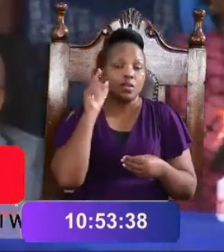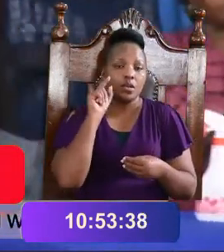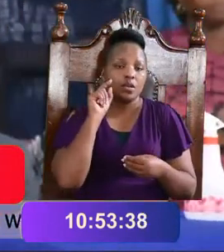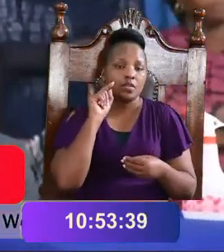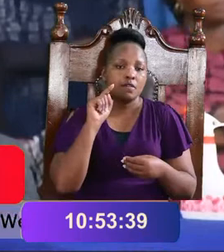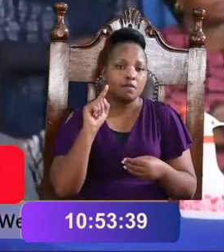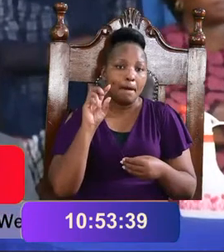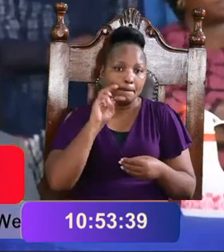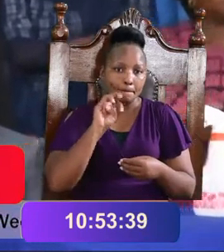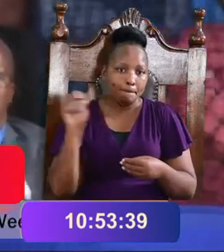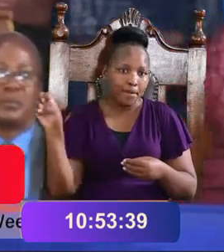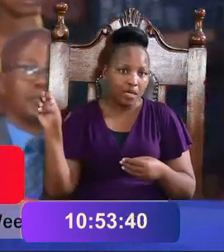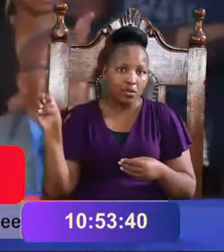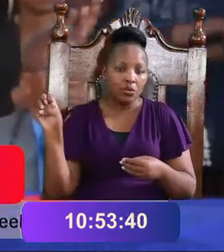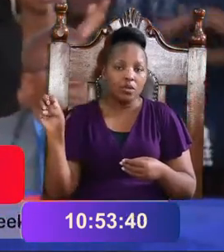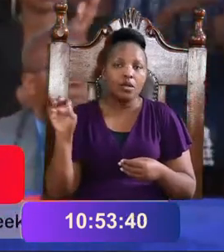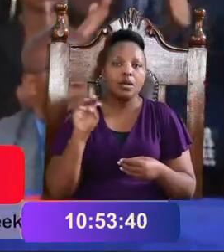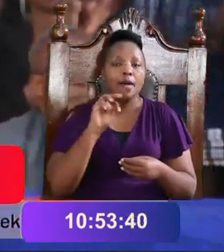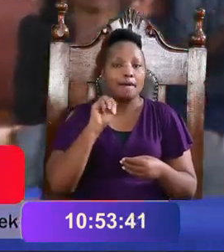3.5. Yes,